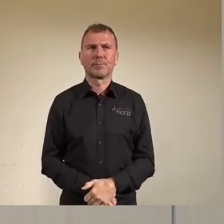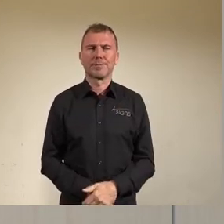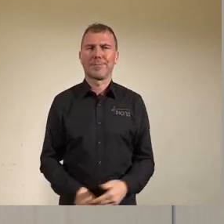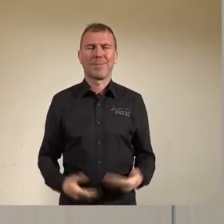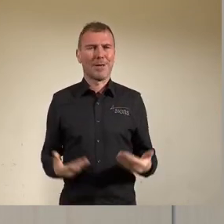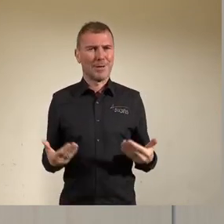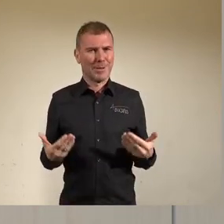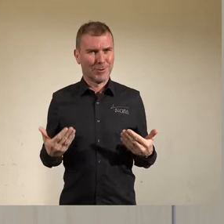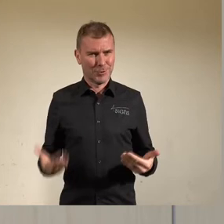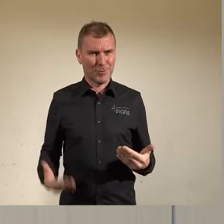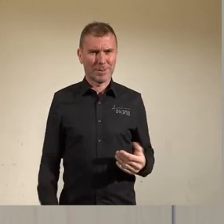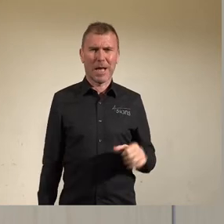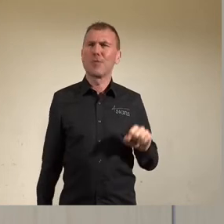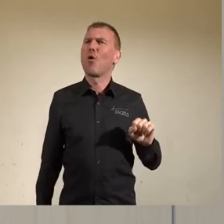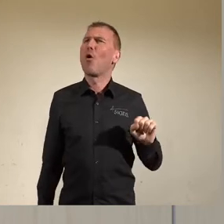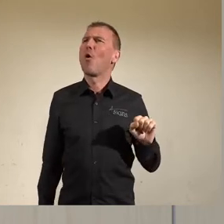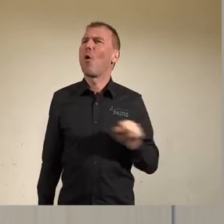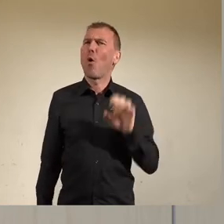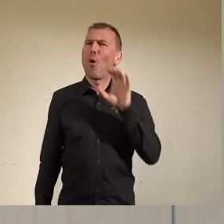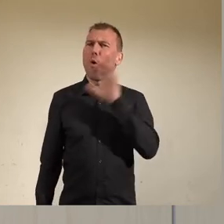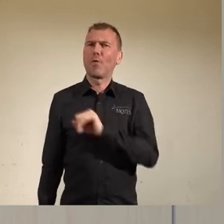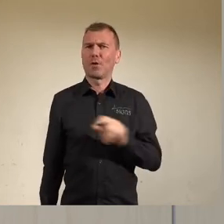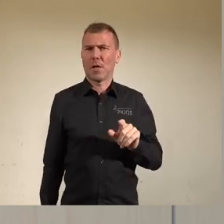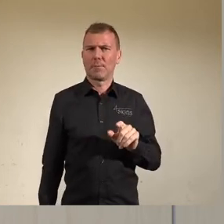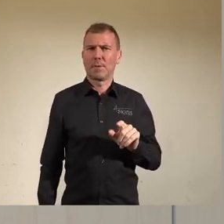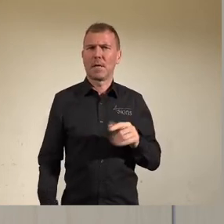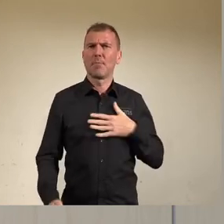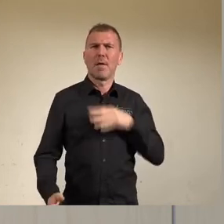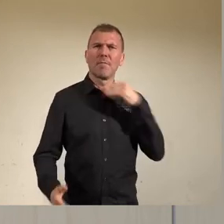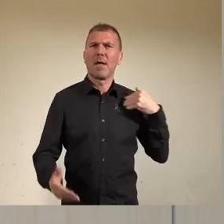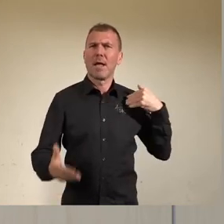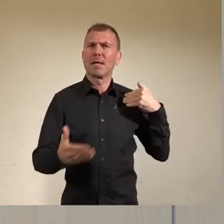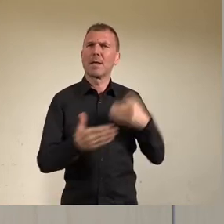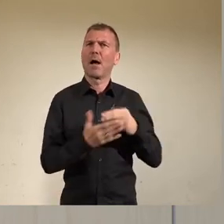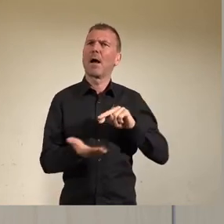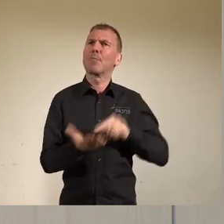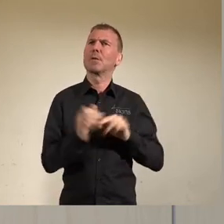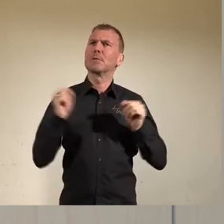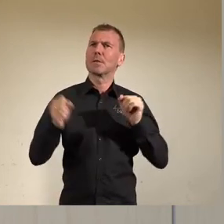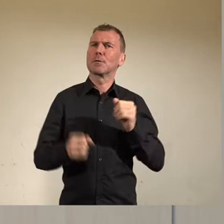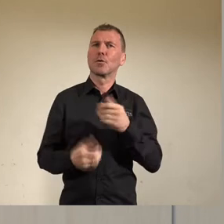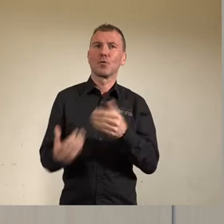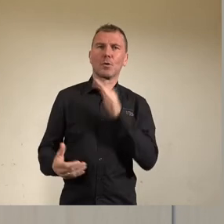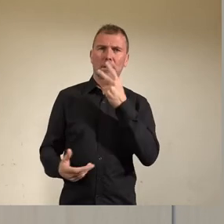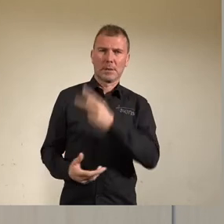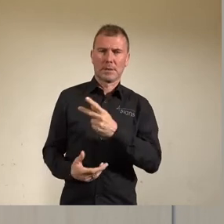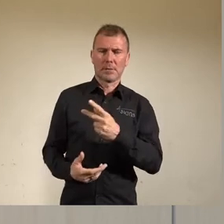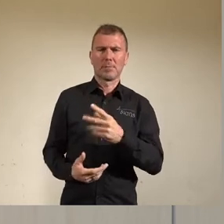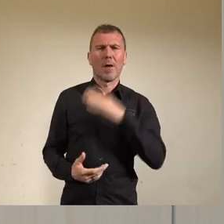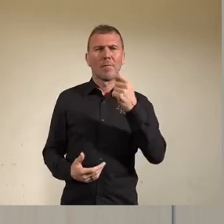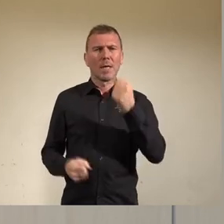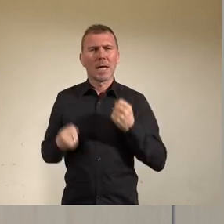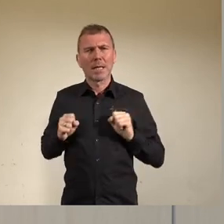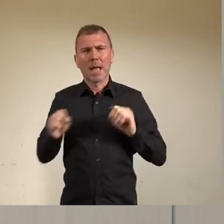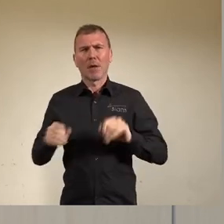an Dreistigkeit habe ich in meinem nun schon etliche Jahre dauernden politischen Engagement noch nicht gesehen. Man gibt fleißig Geld aus, das wir